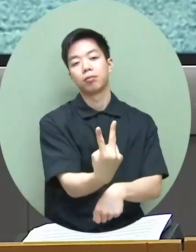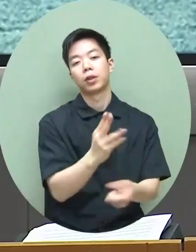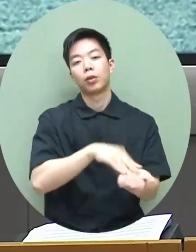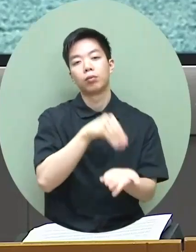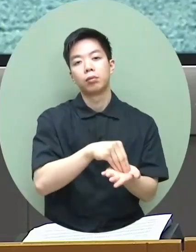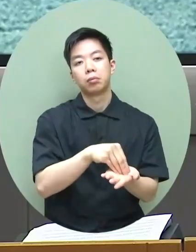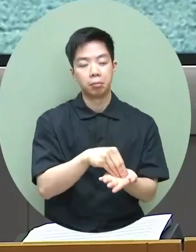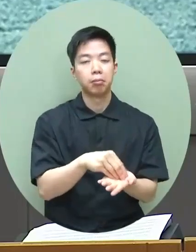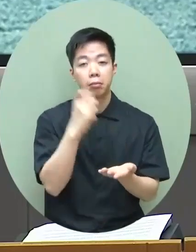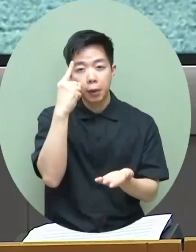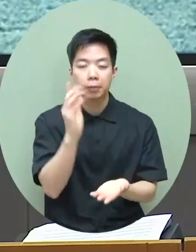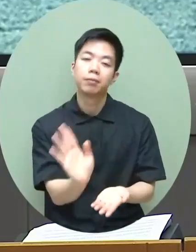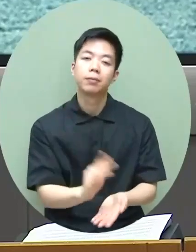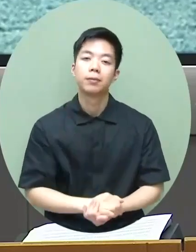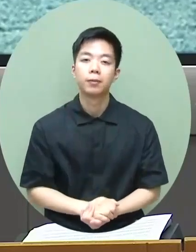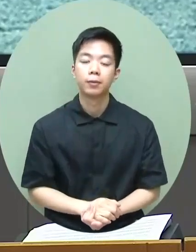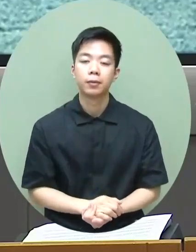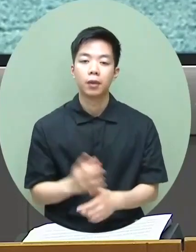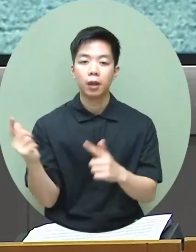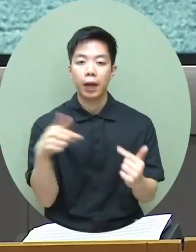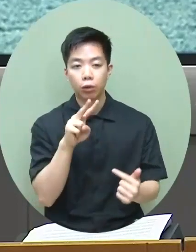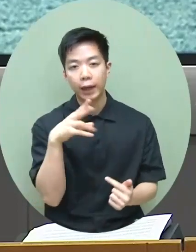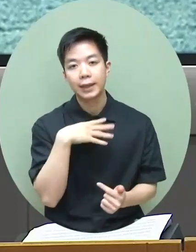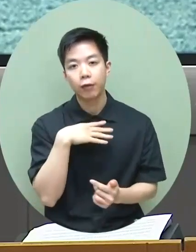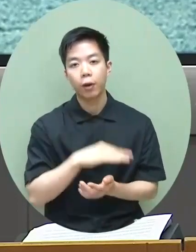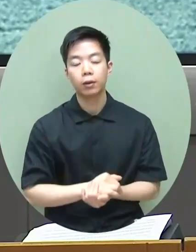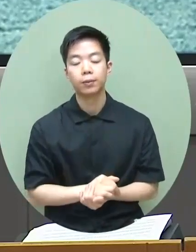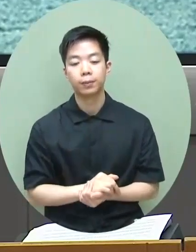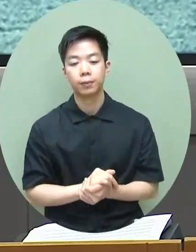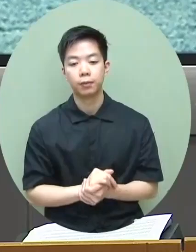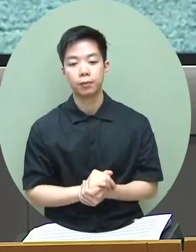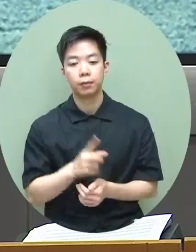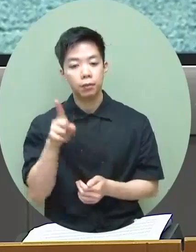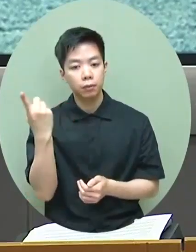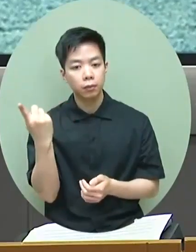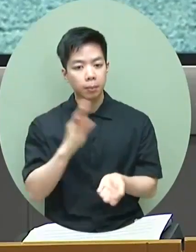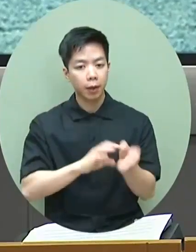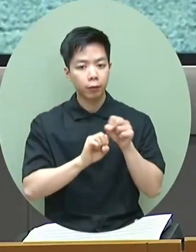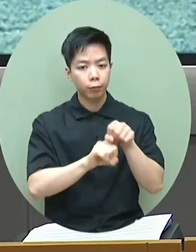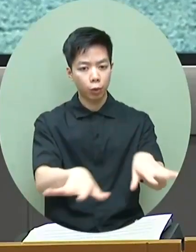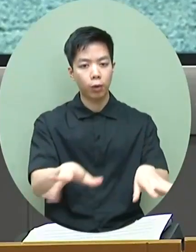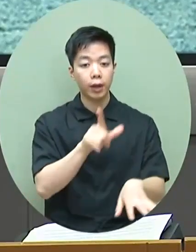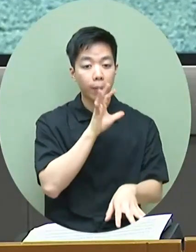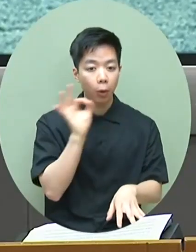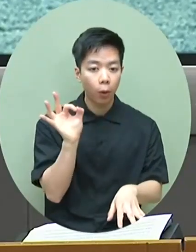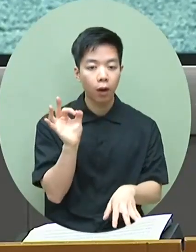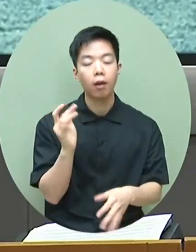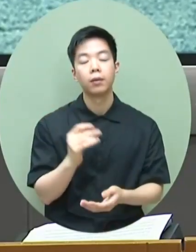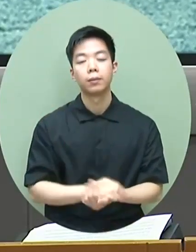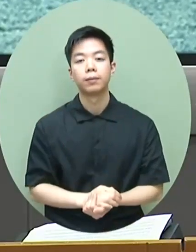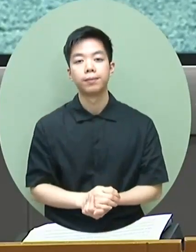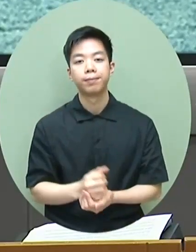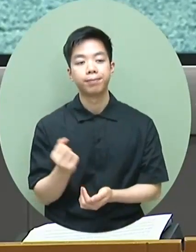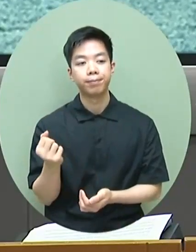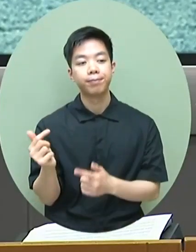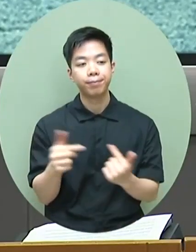繼續觀察住睇下有冇其他嘅個案啊。或者是有没有其他的相关的情况啦，始终如果